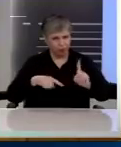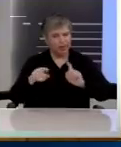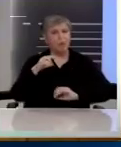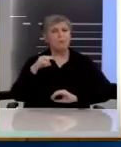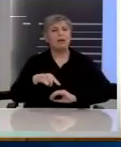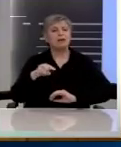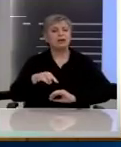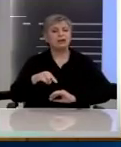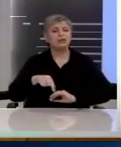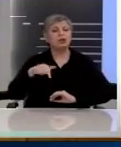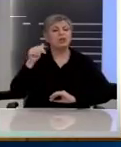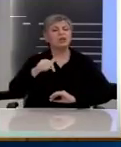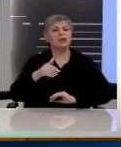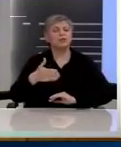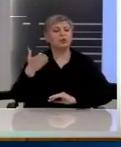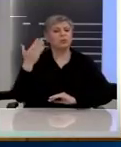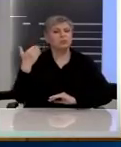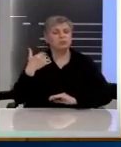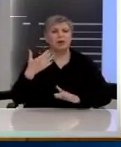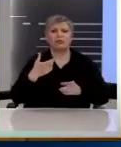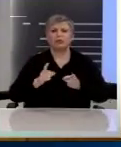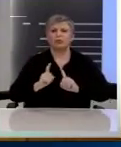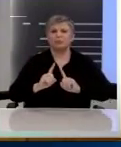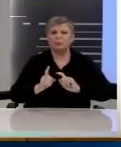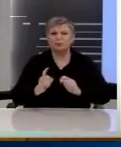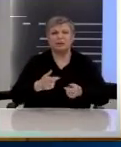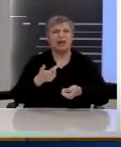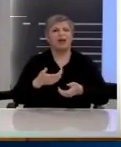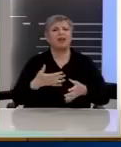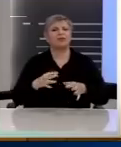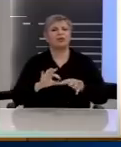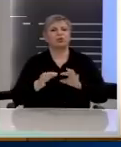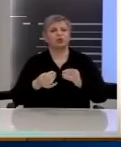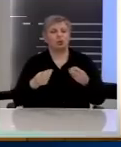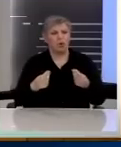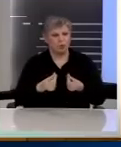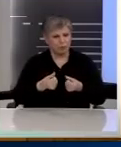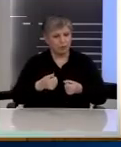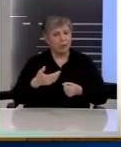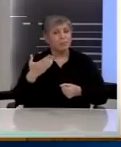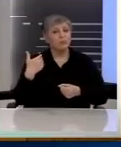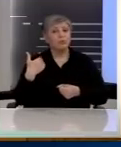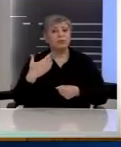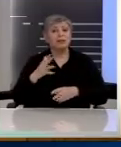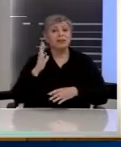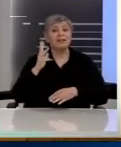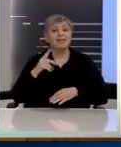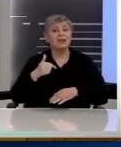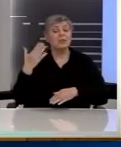έστησε όλη την ιστορία με τον Σάφα, είναι αυτός που η καθημερινή στις 20 Νοεμβρίου, στις